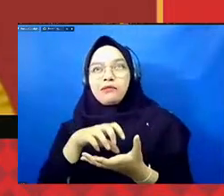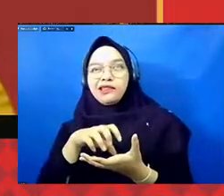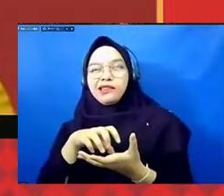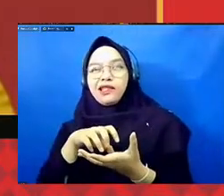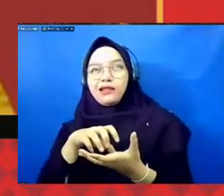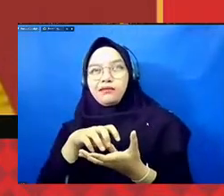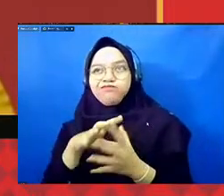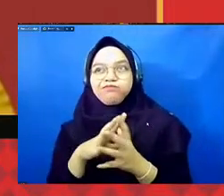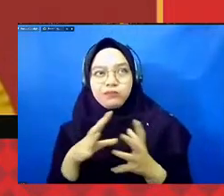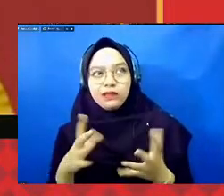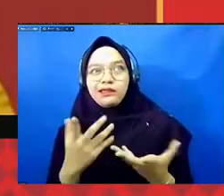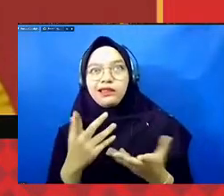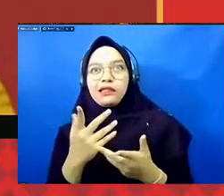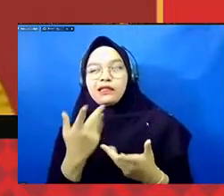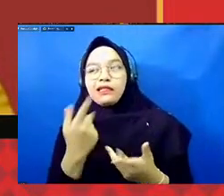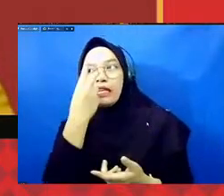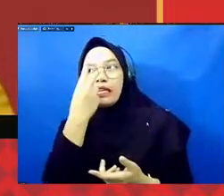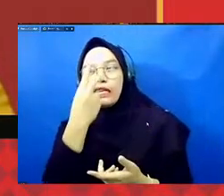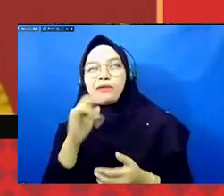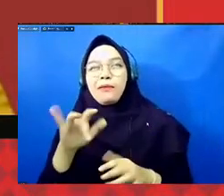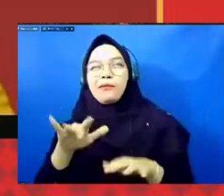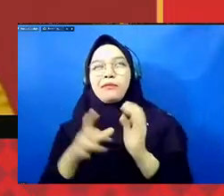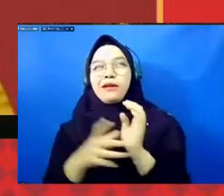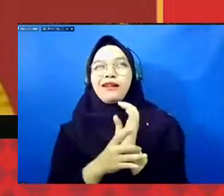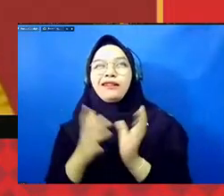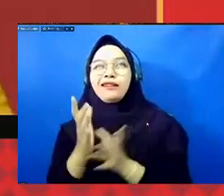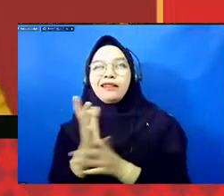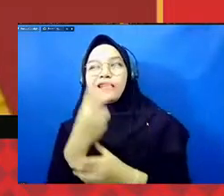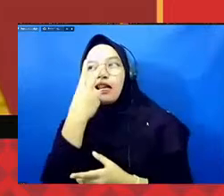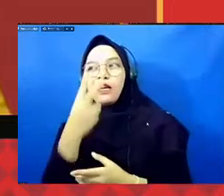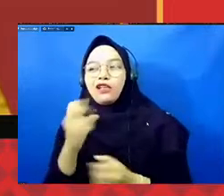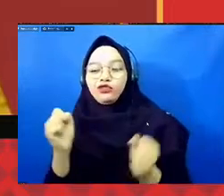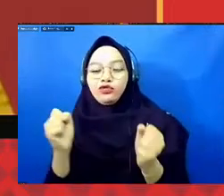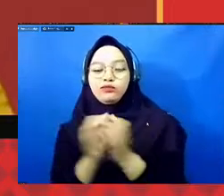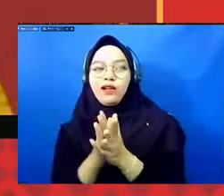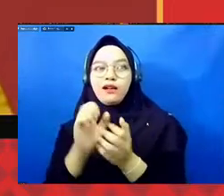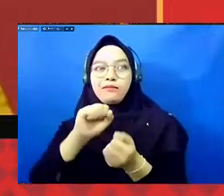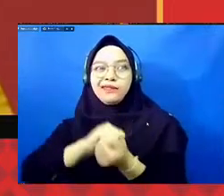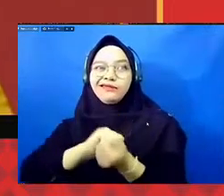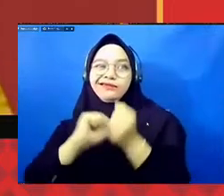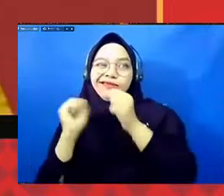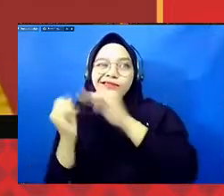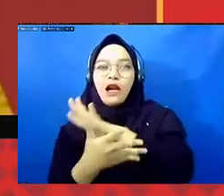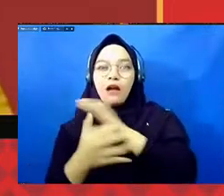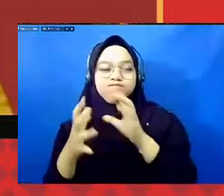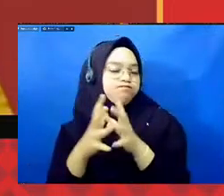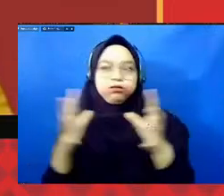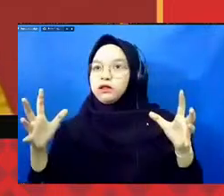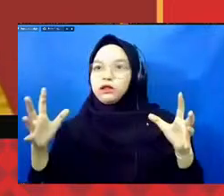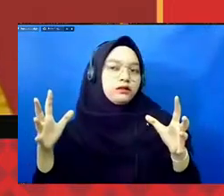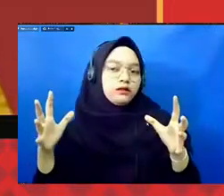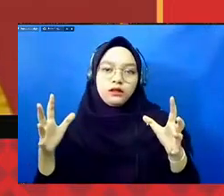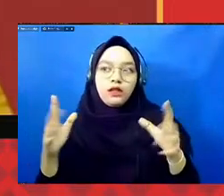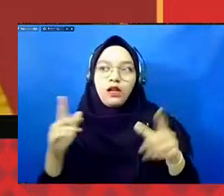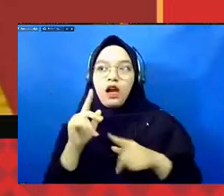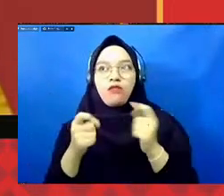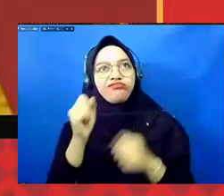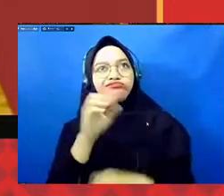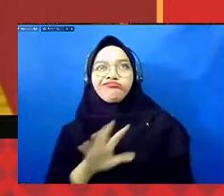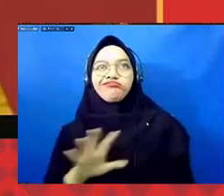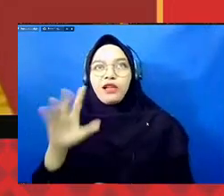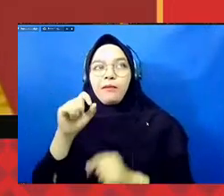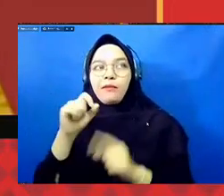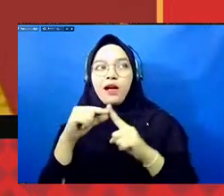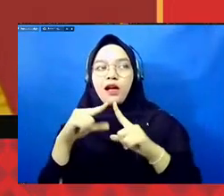lihat dari jumlah disaster saja, ini paling besar di Asia Pasifik. Hampir